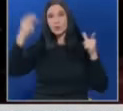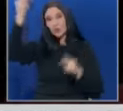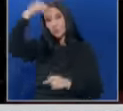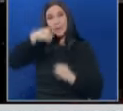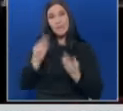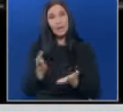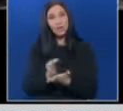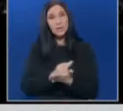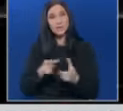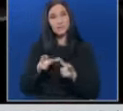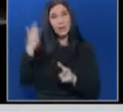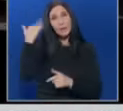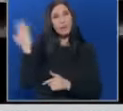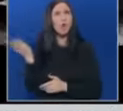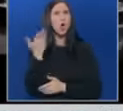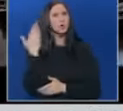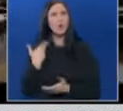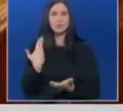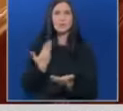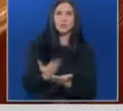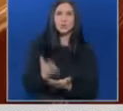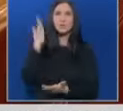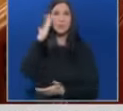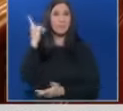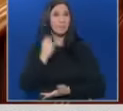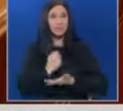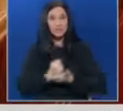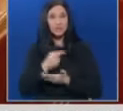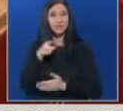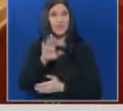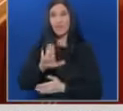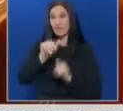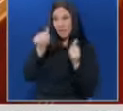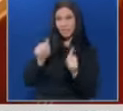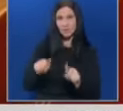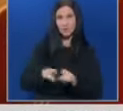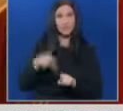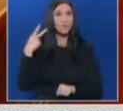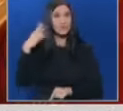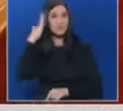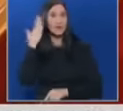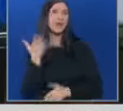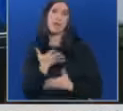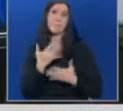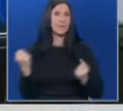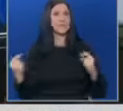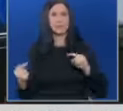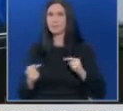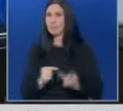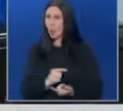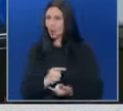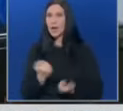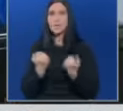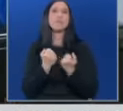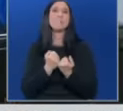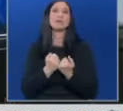си за Мария Габриел още когато тя беше номинирана за премиер с първия мандат и за това нейната фигура като вице-премиер е била безспорна. Мястото